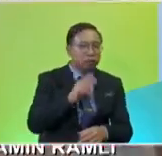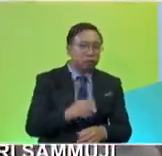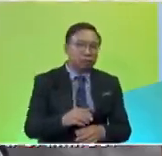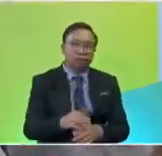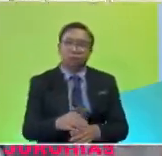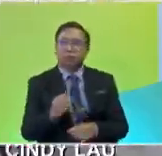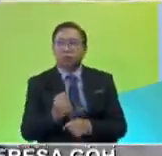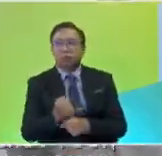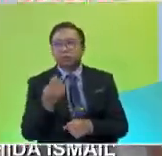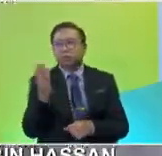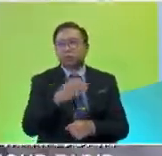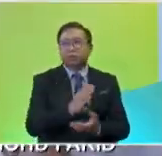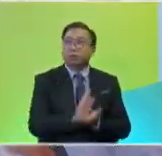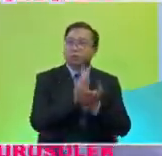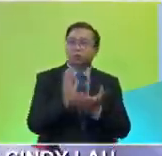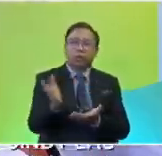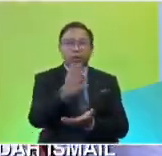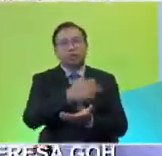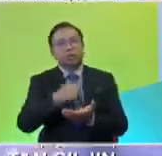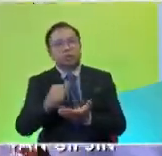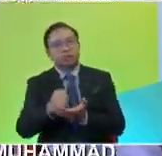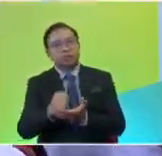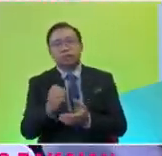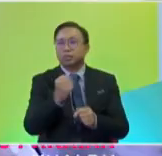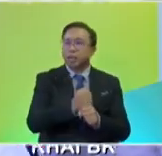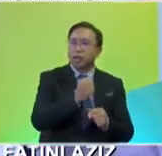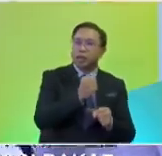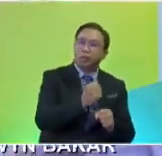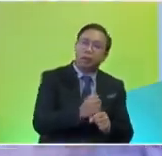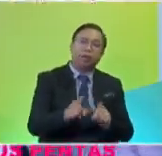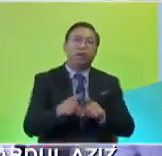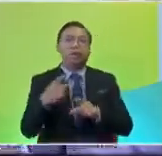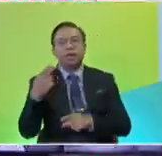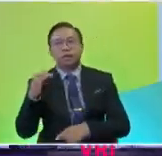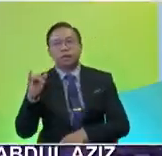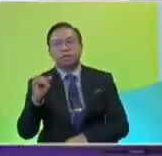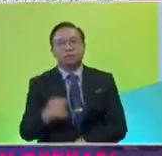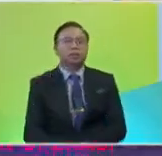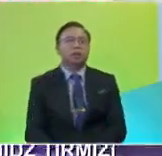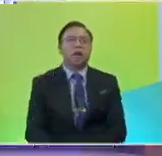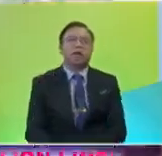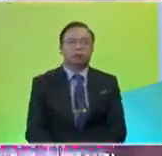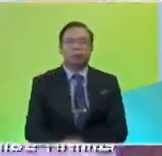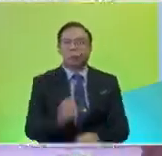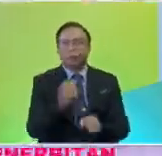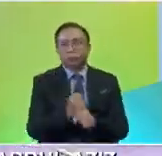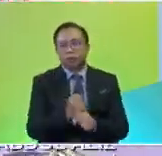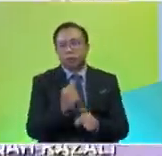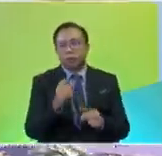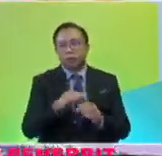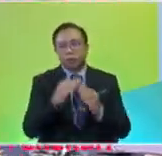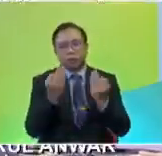kita bantu semua kerja sama Hei kerja sama